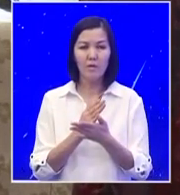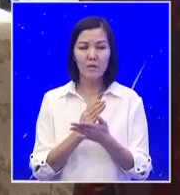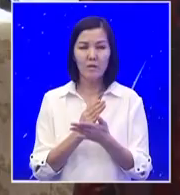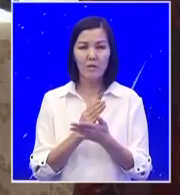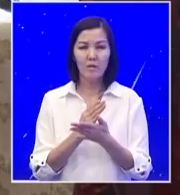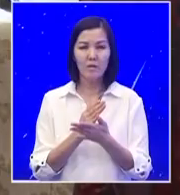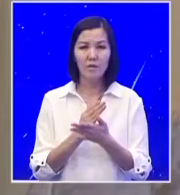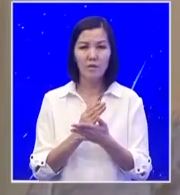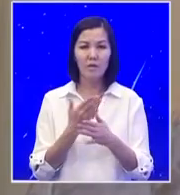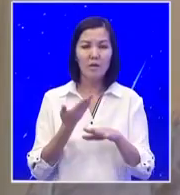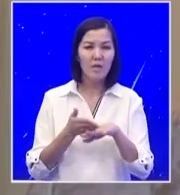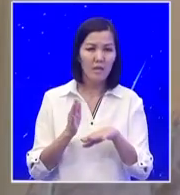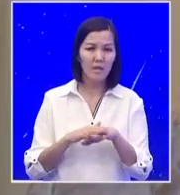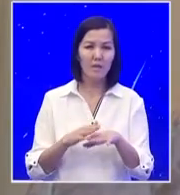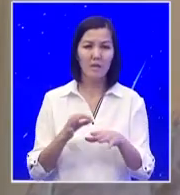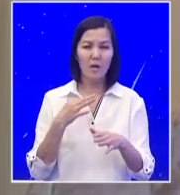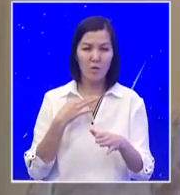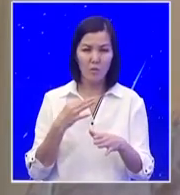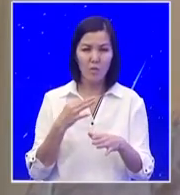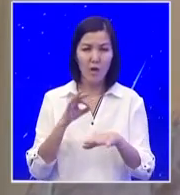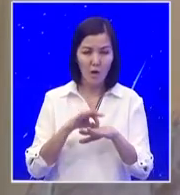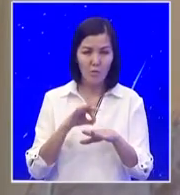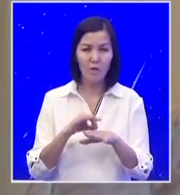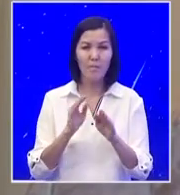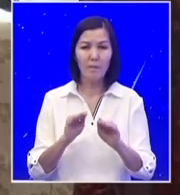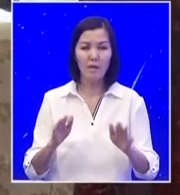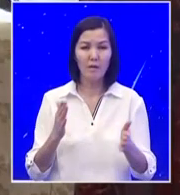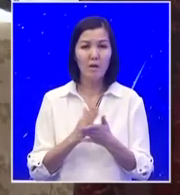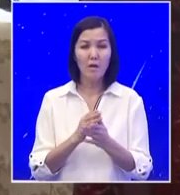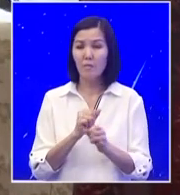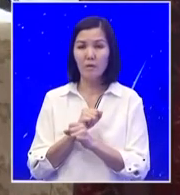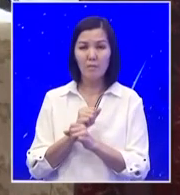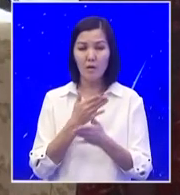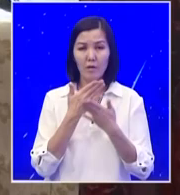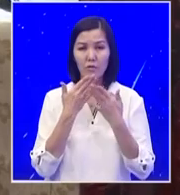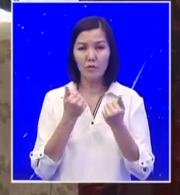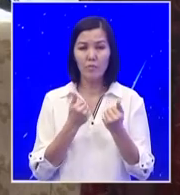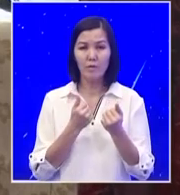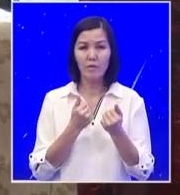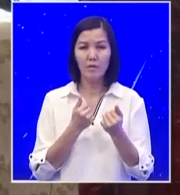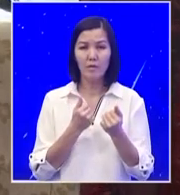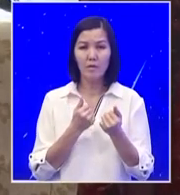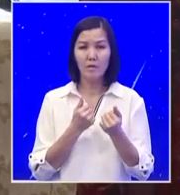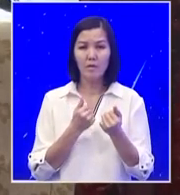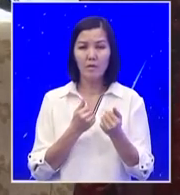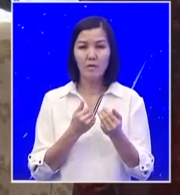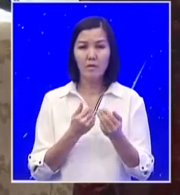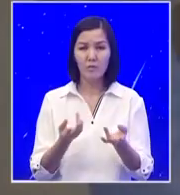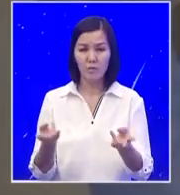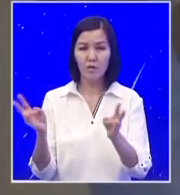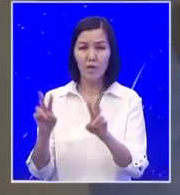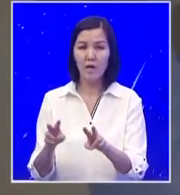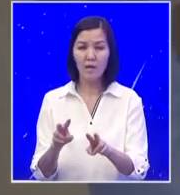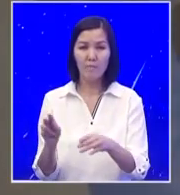настоящий тяжел балалар. Сол үшін мен ешқандай демалған жоқпын. Қасында ұйықтап жатып, қонып жатып